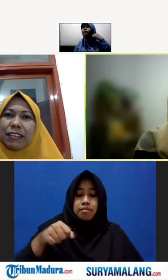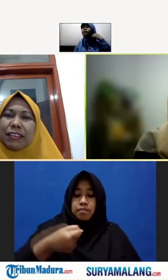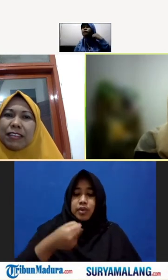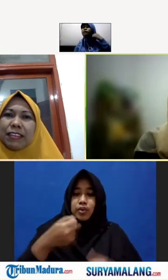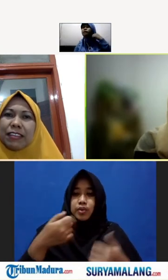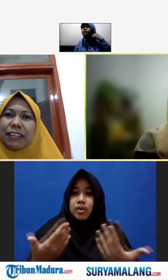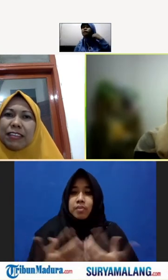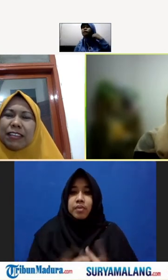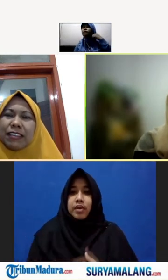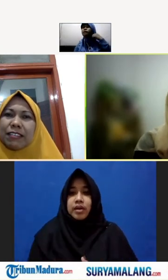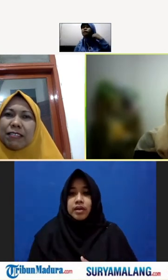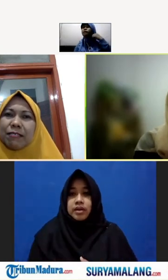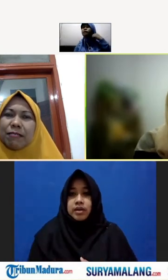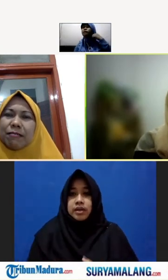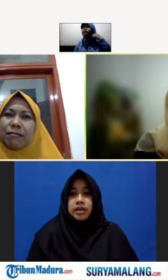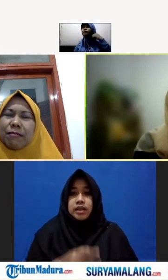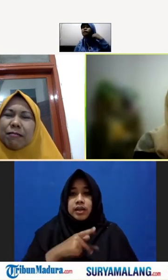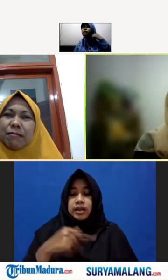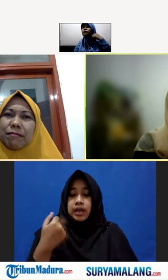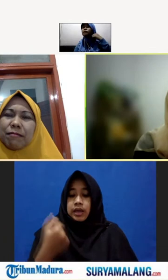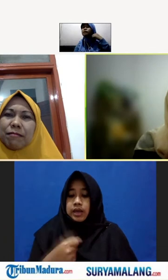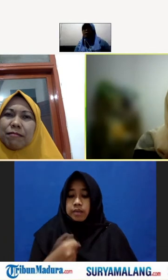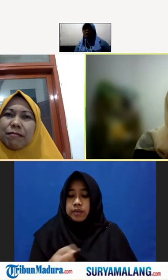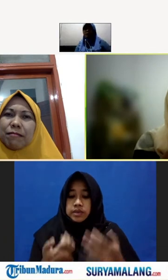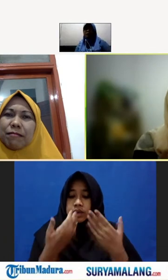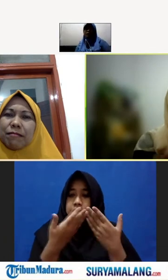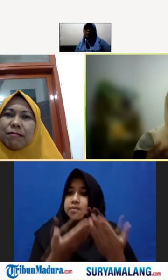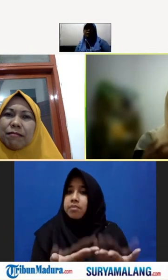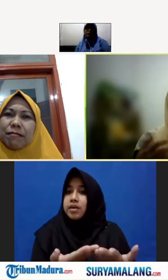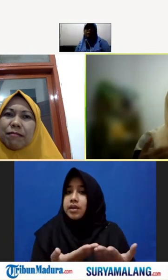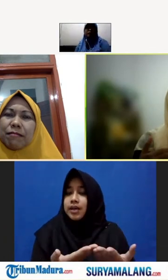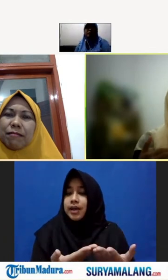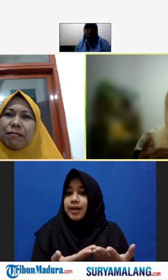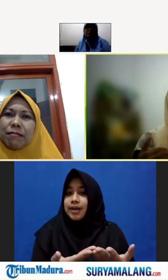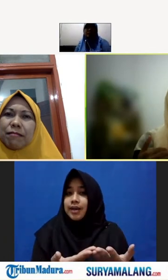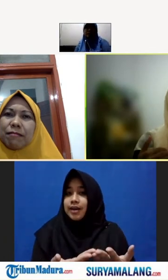Karena selama kita nggak bisa ngasih